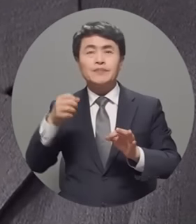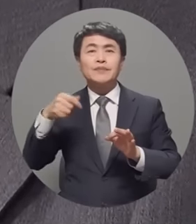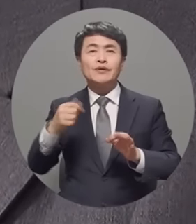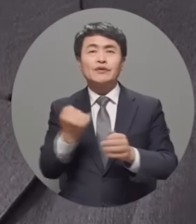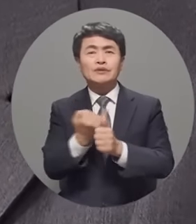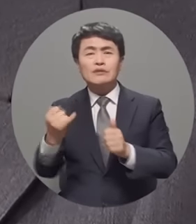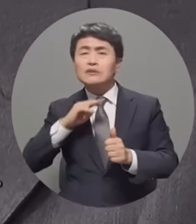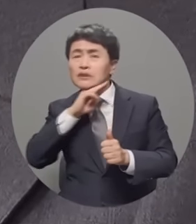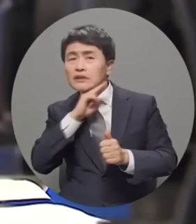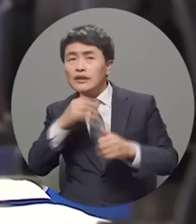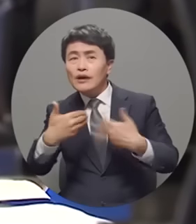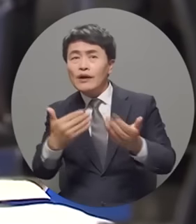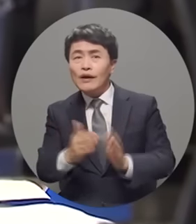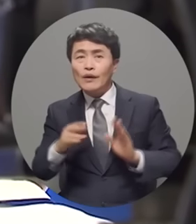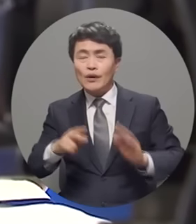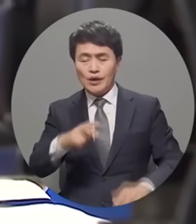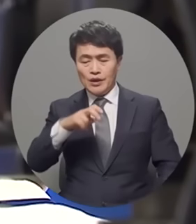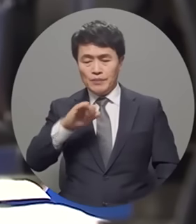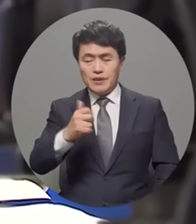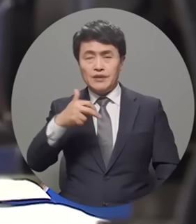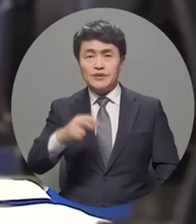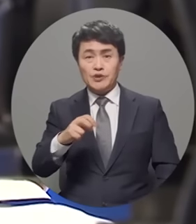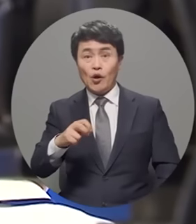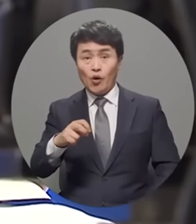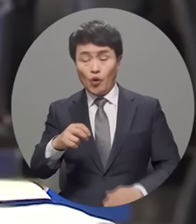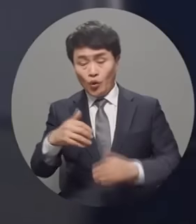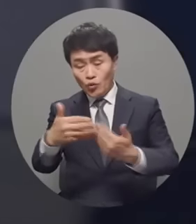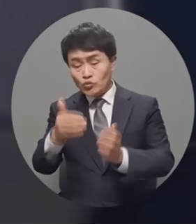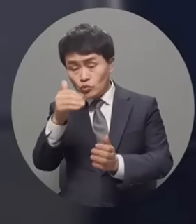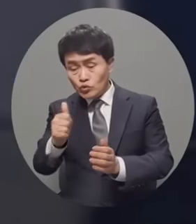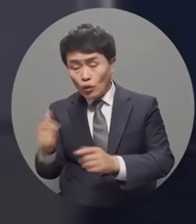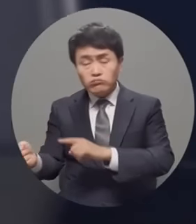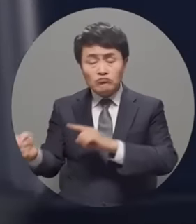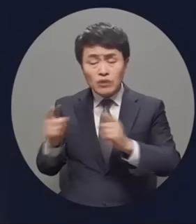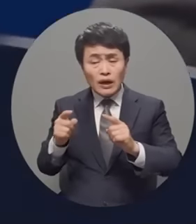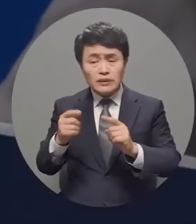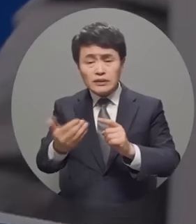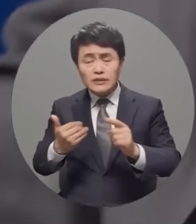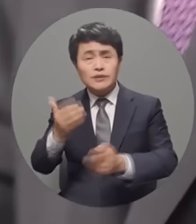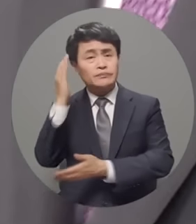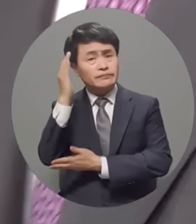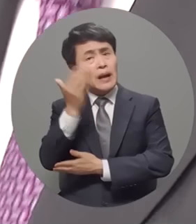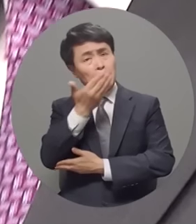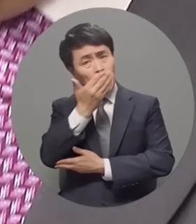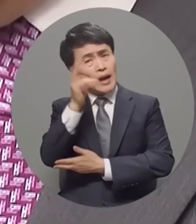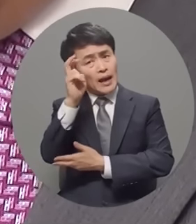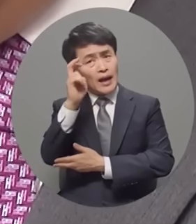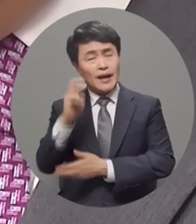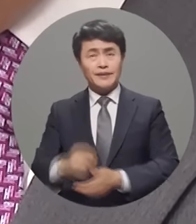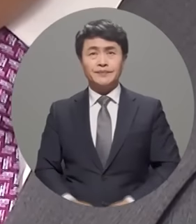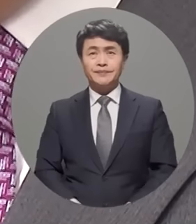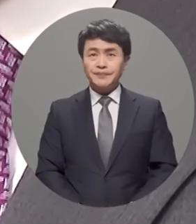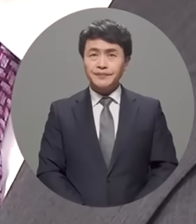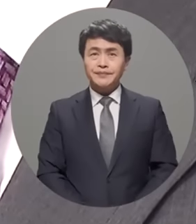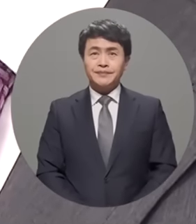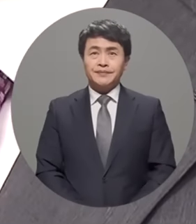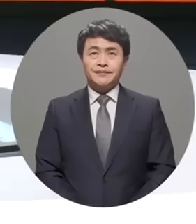의혹과 민정수석 부활에 대해 직접 언급할 가능성도 점쳐집니다. MBC 뉴스 김민찬입니다.